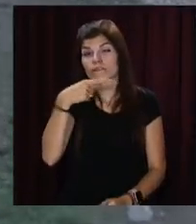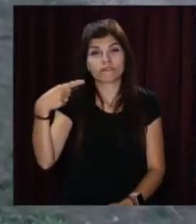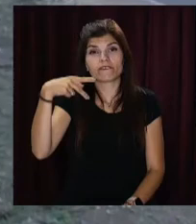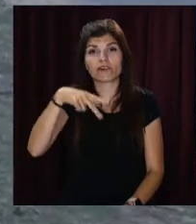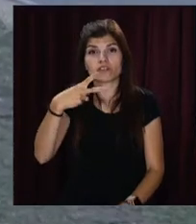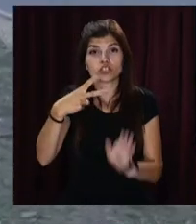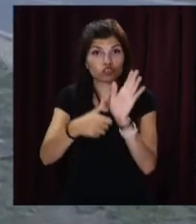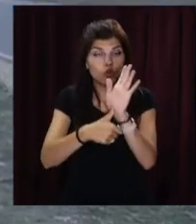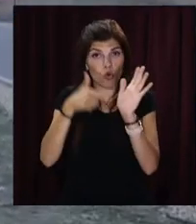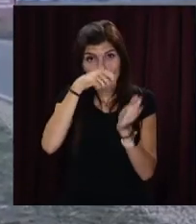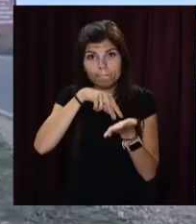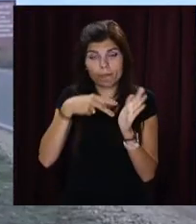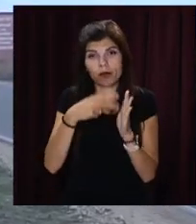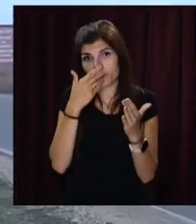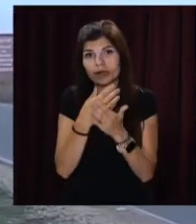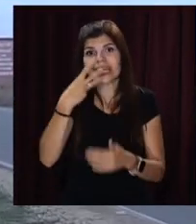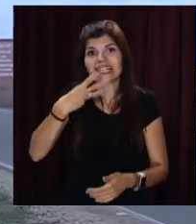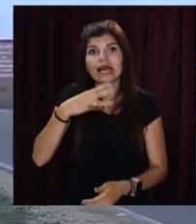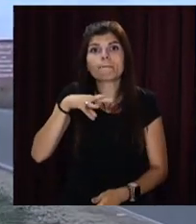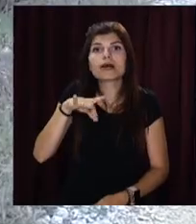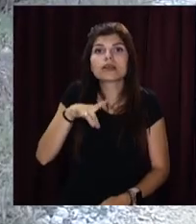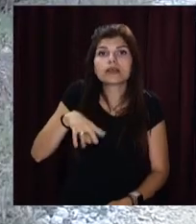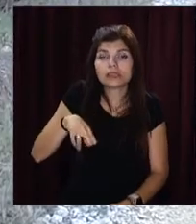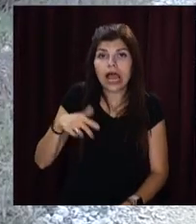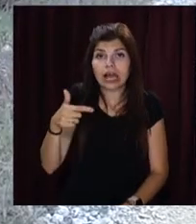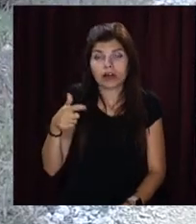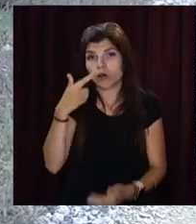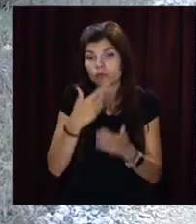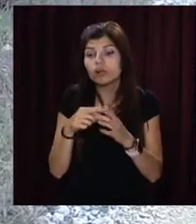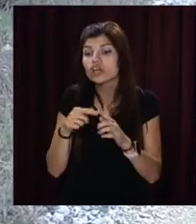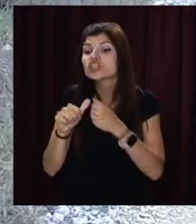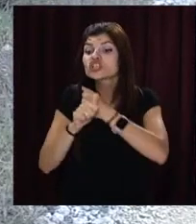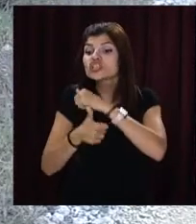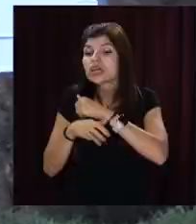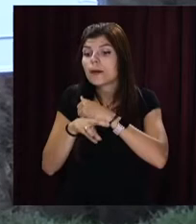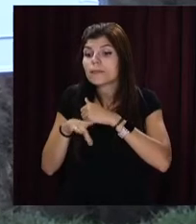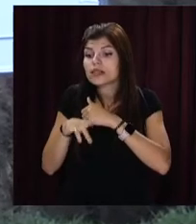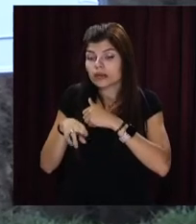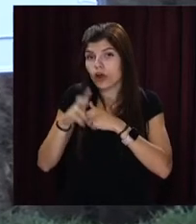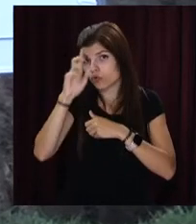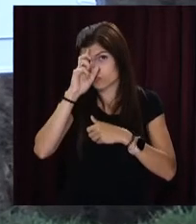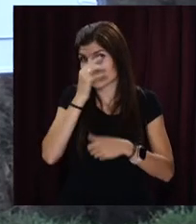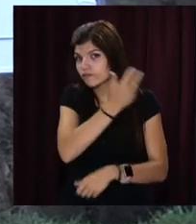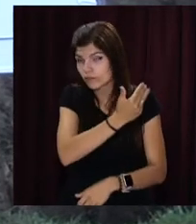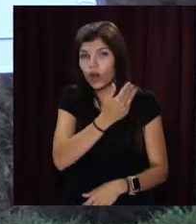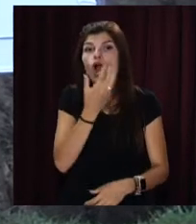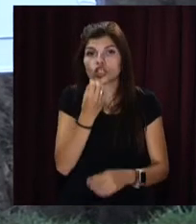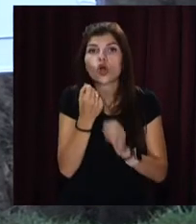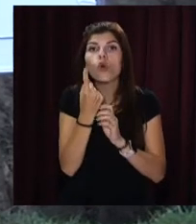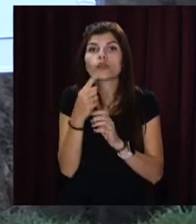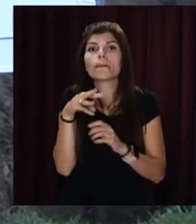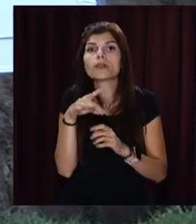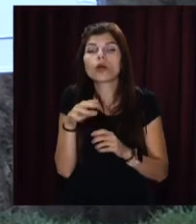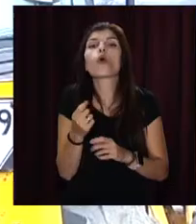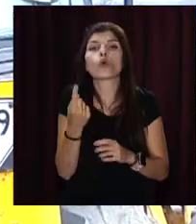2022-2026 роках заплановано майже 30 мільярдів гривень. З них понад 16 мільярдів – кошти держбюджету, ще 11 мільярдів